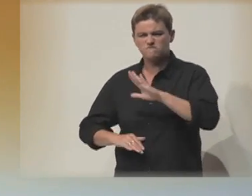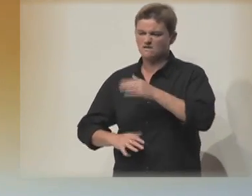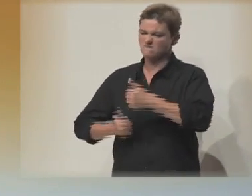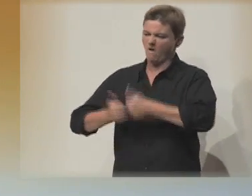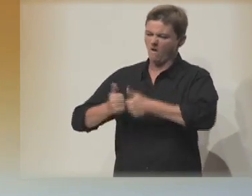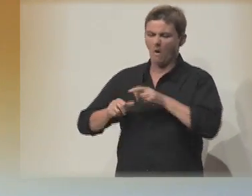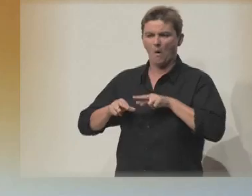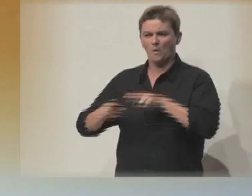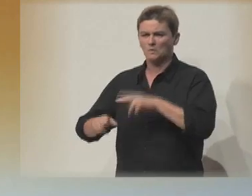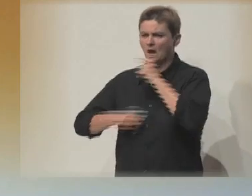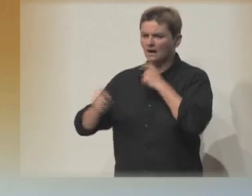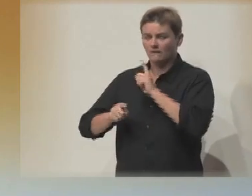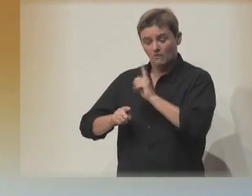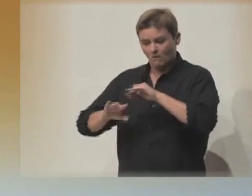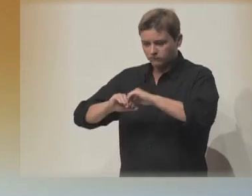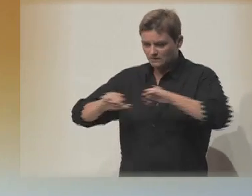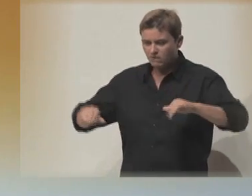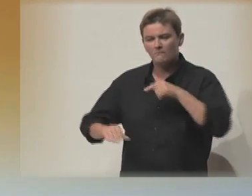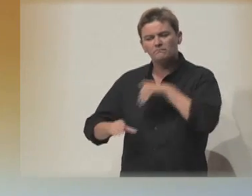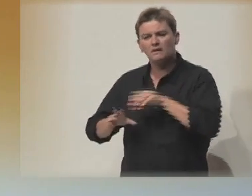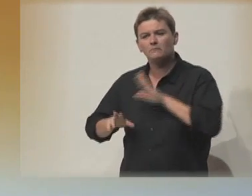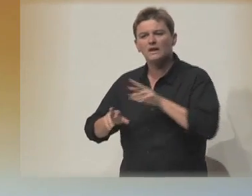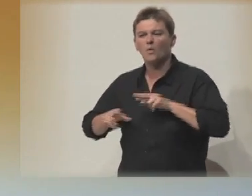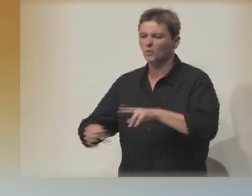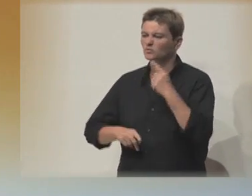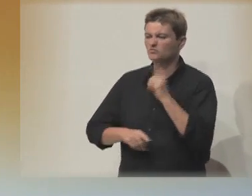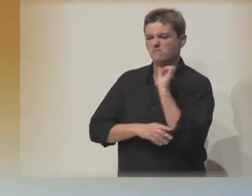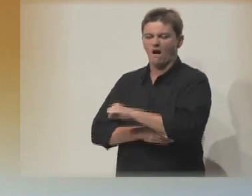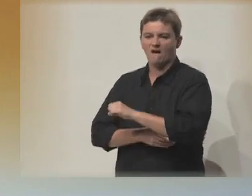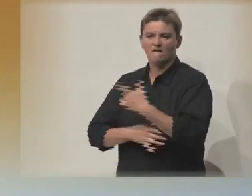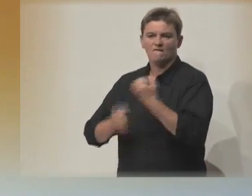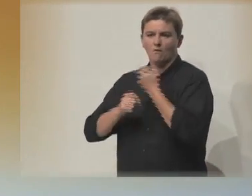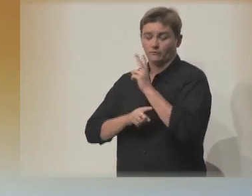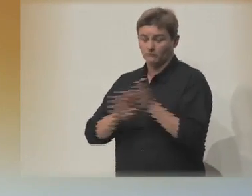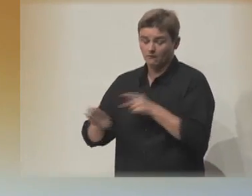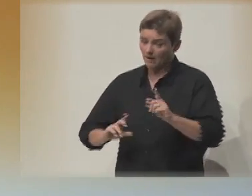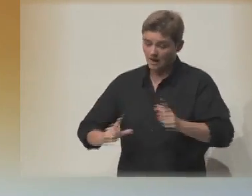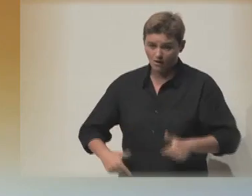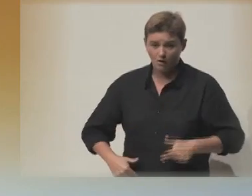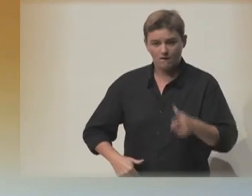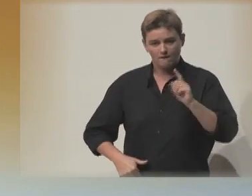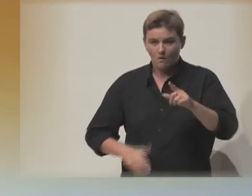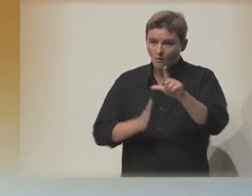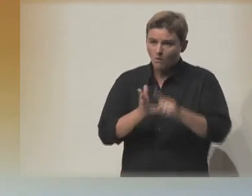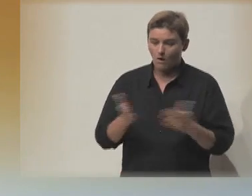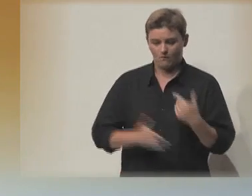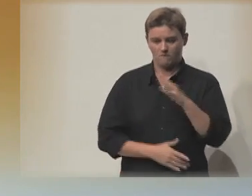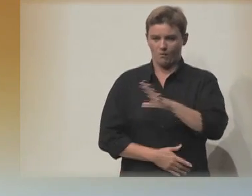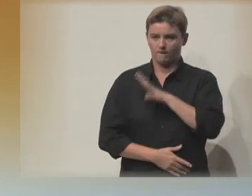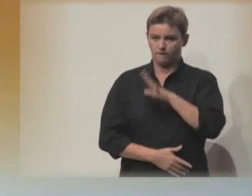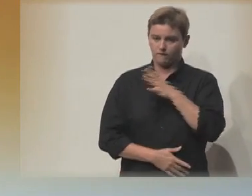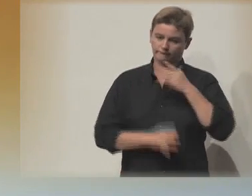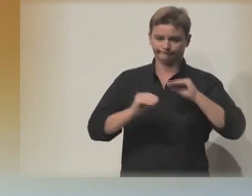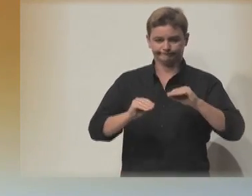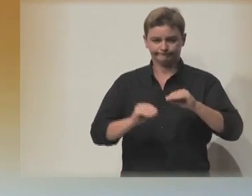de la rue, dans laquelle c'est la loi du plus fort qui s'impose. À l'école, c'est pas la loi du plus fort, c'est la loi de l'enseignant, c'est la loi du